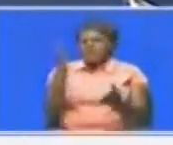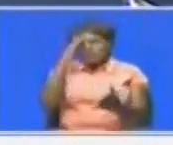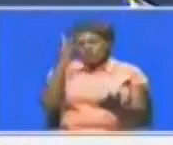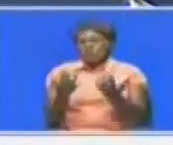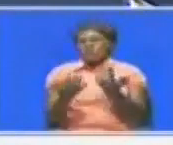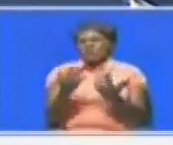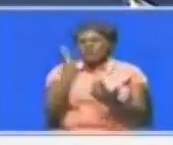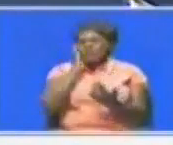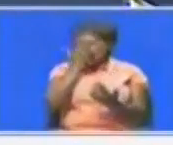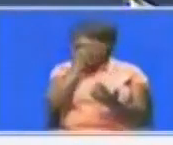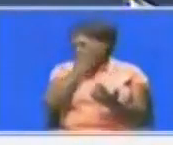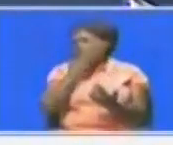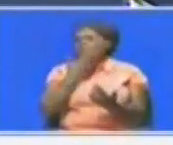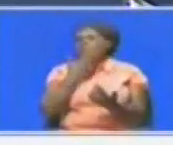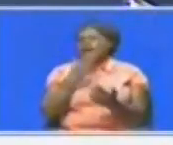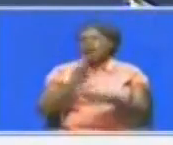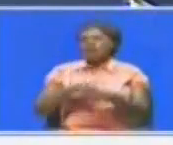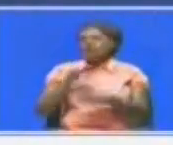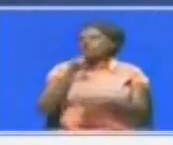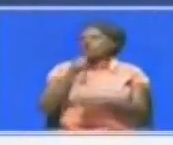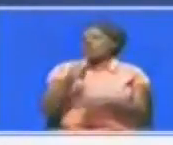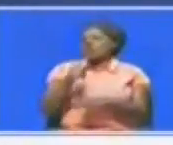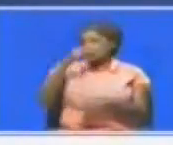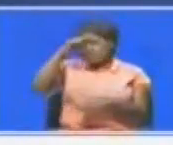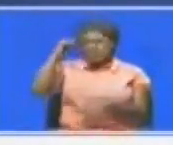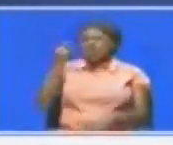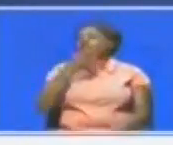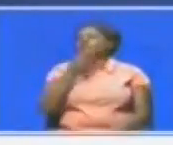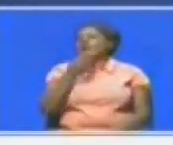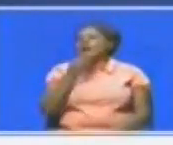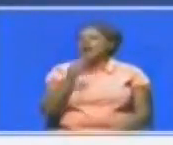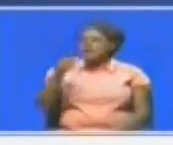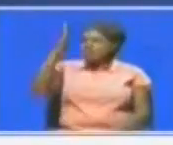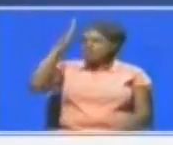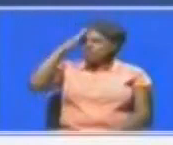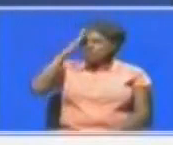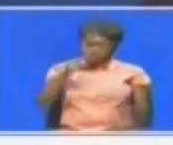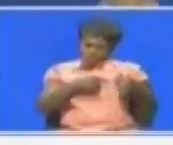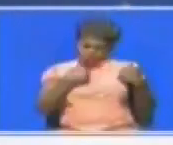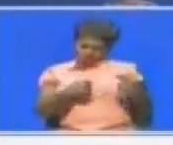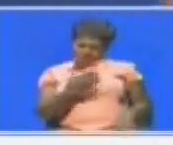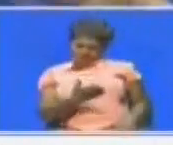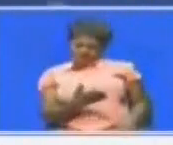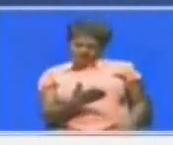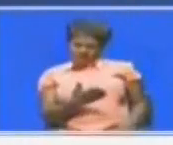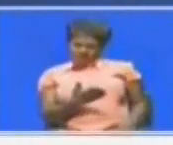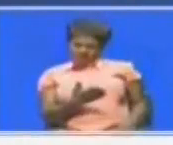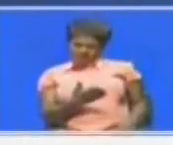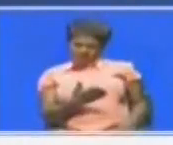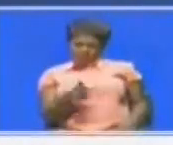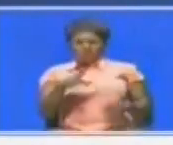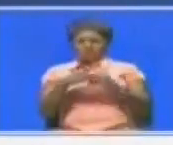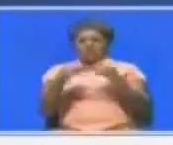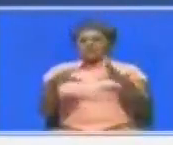kujirembesha. Na kujirembesha, jirembesha kwa sababu unataka kujirembesha. Lakini usifanye vitu kwa sababu unamfanyia mwanamume. Ukijua mali roho yako iko kwa huyo mwanamume, wewe utakaa uko